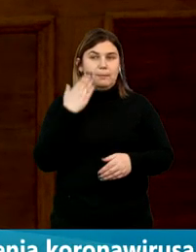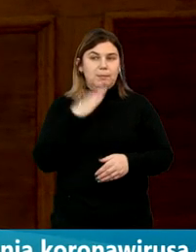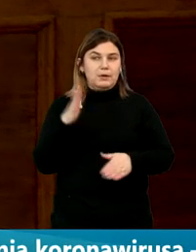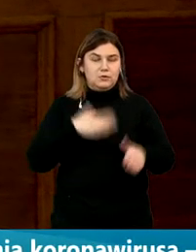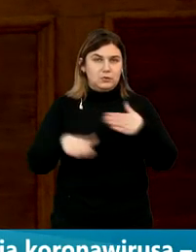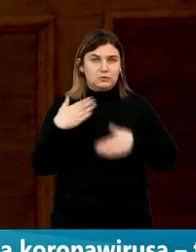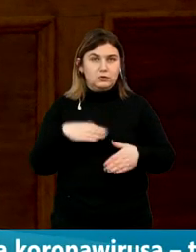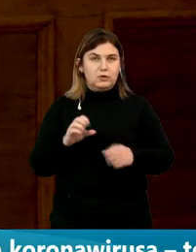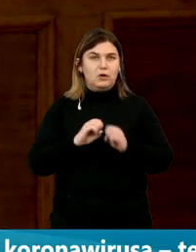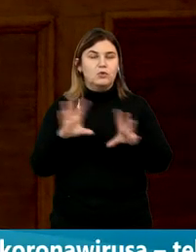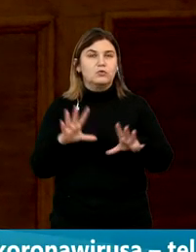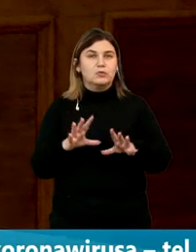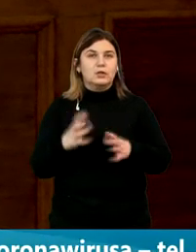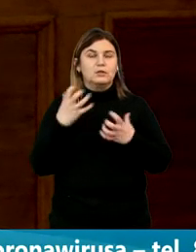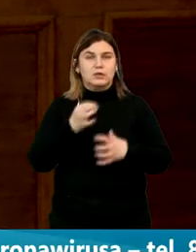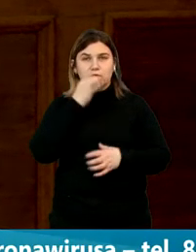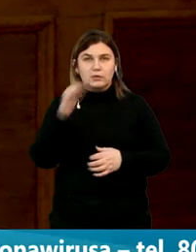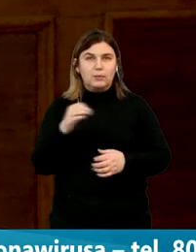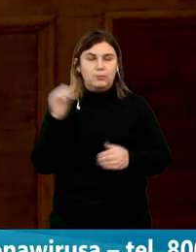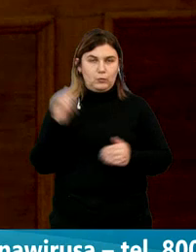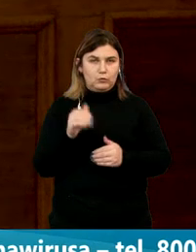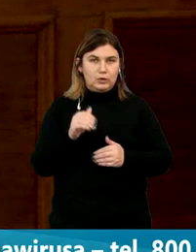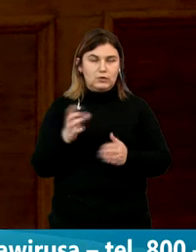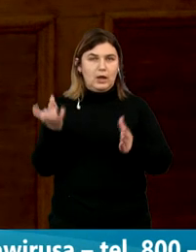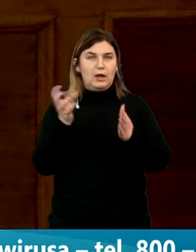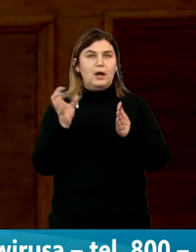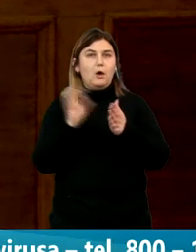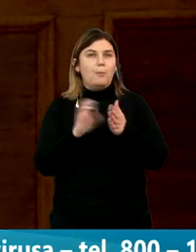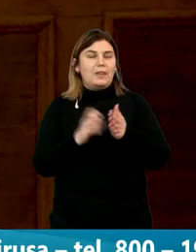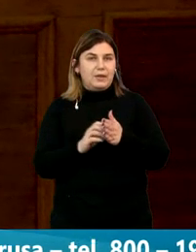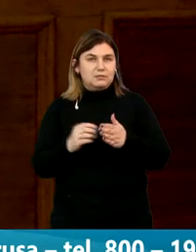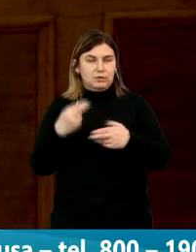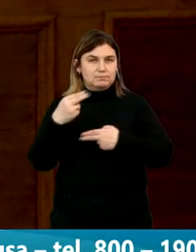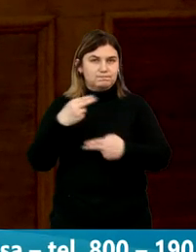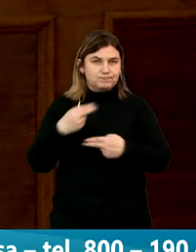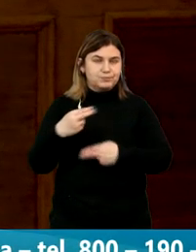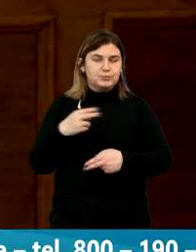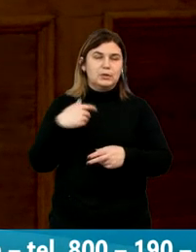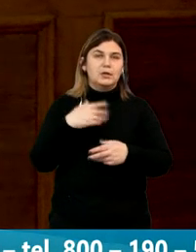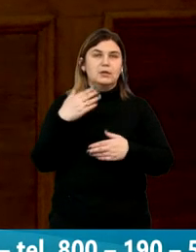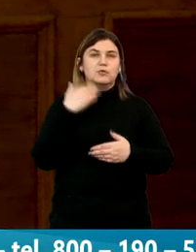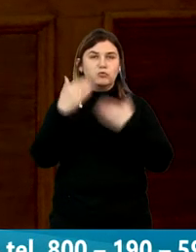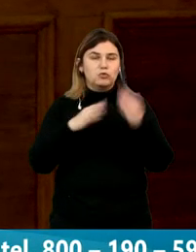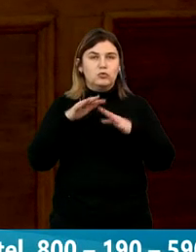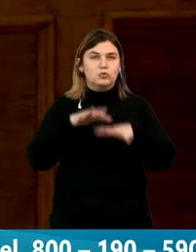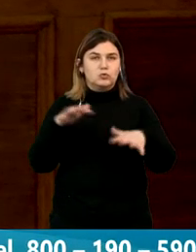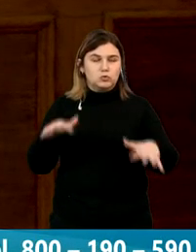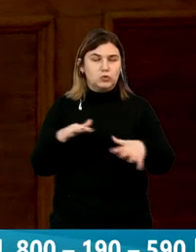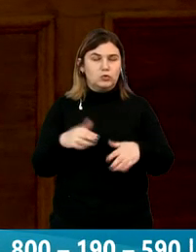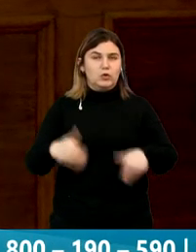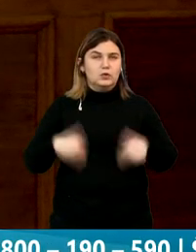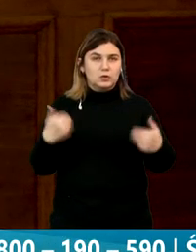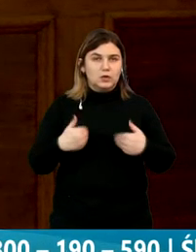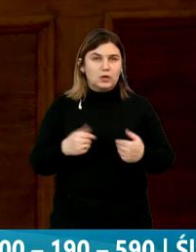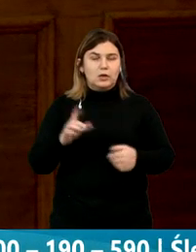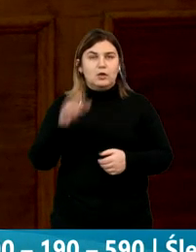cieszę. Oczywiście, jeżeli chcecie o coś zapytać, możecie to zrobić w komentarzach. Zapraszam do tego bardzo serdecznie. Życzę wszystkim dużo, dużo zdrowia i